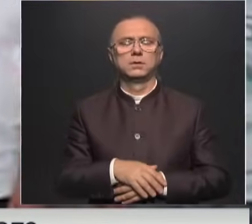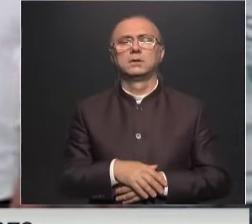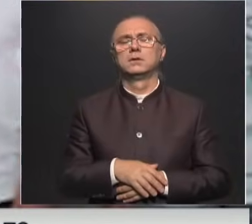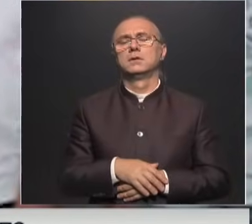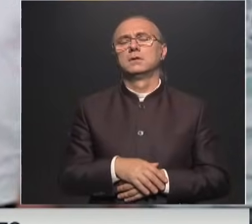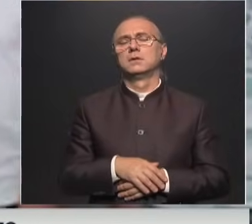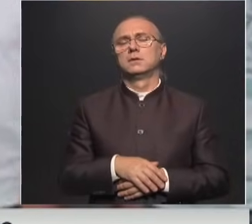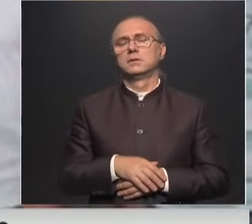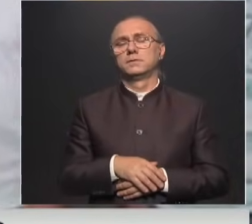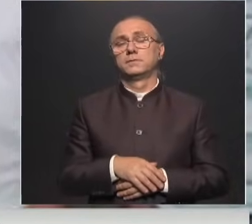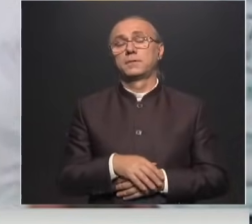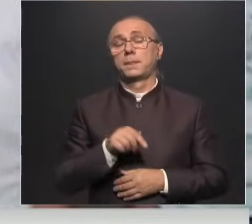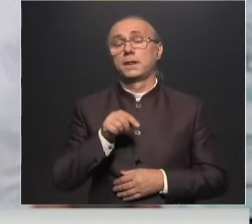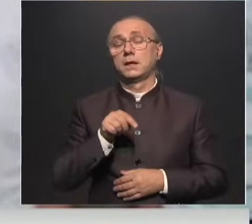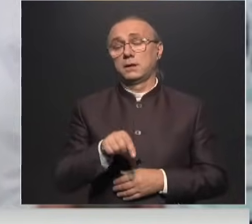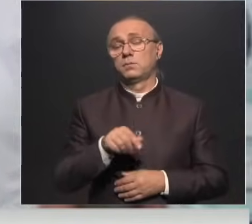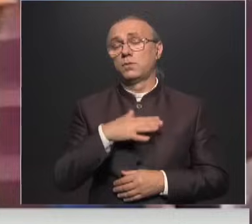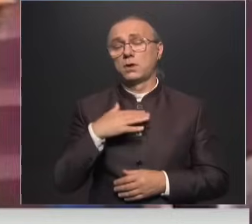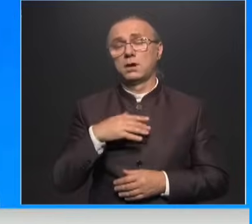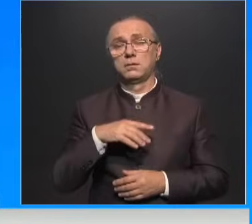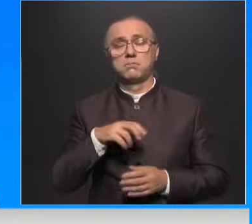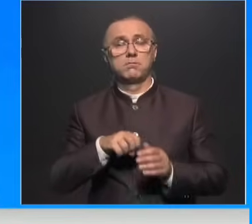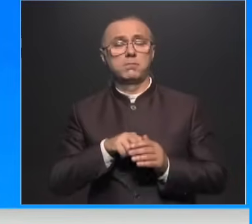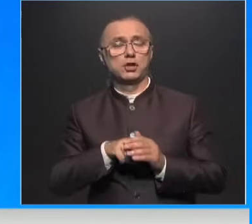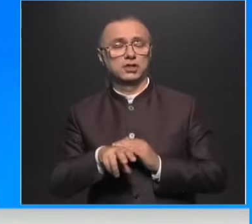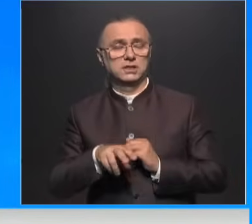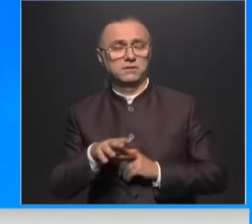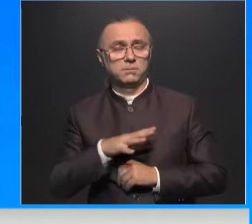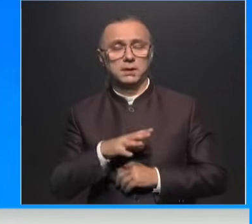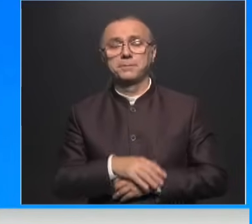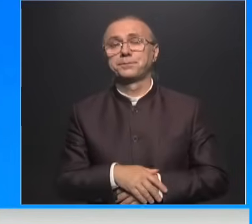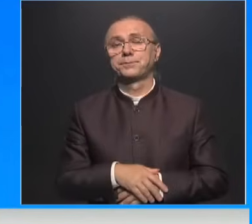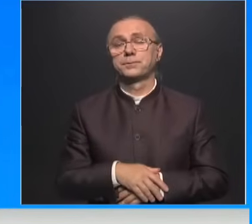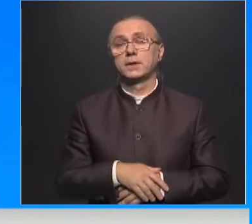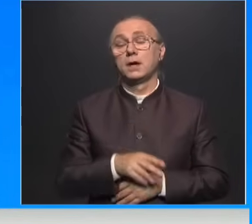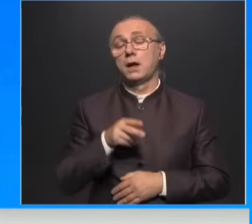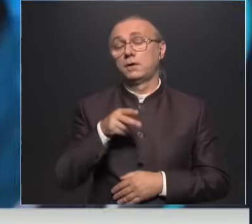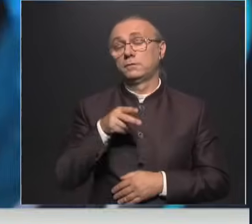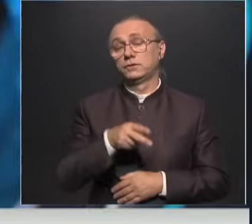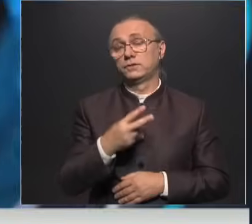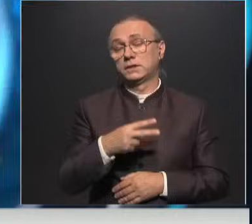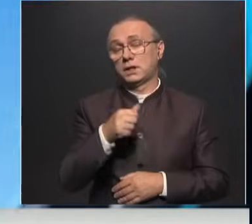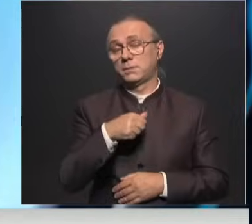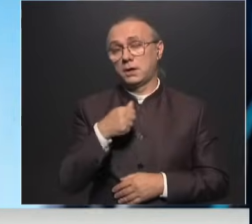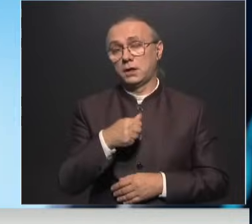2020 году приход перешел в лоно Русской Православной Церкви. Далее к материалам наших коллег из регионов.